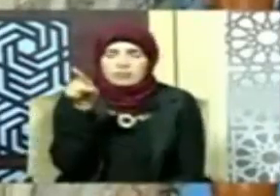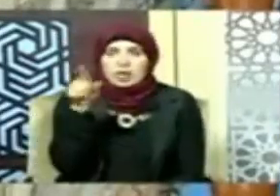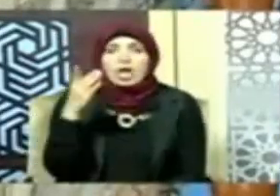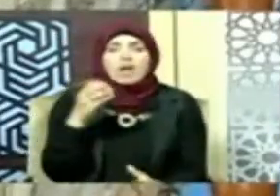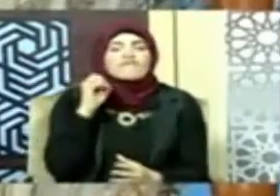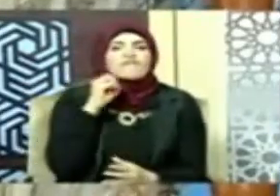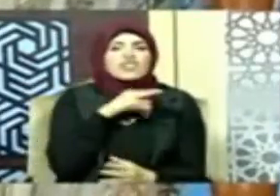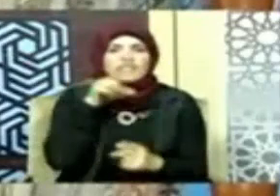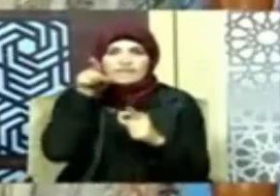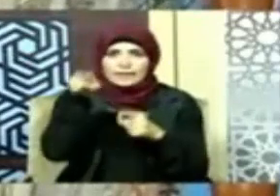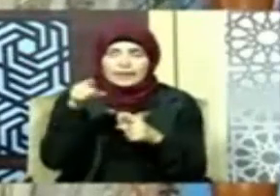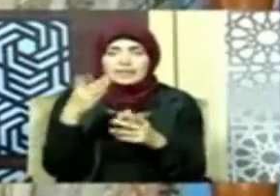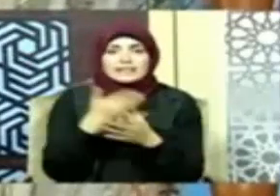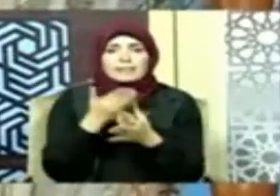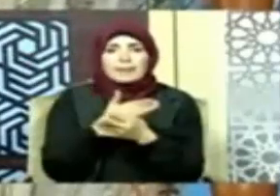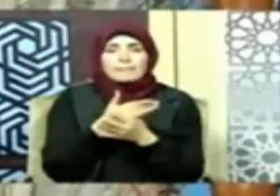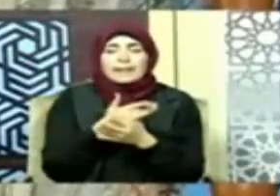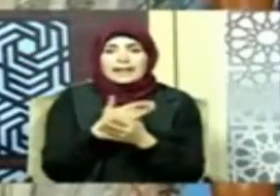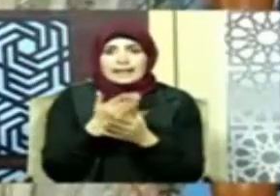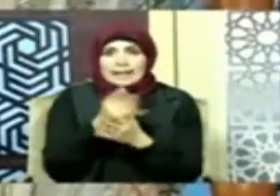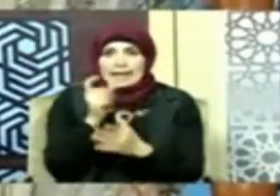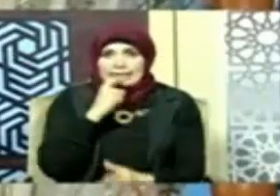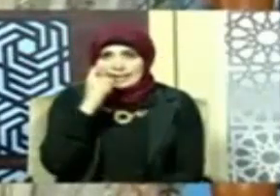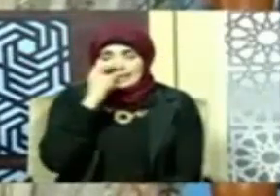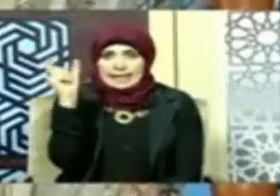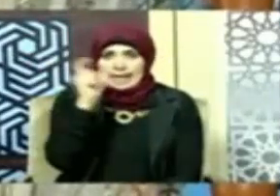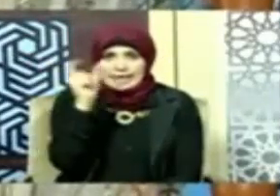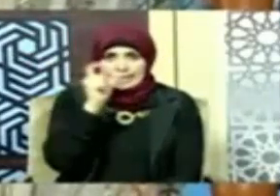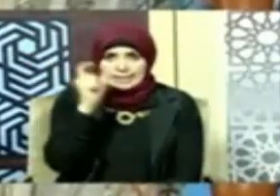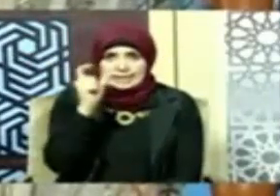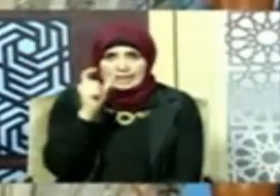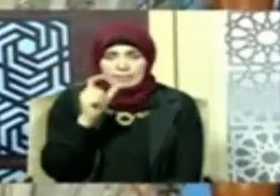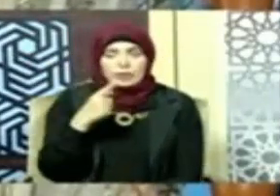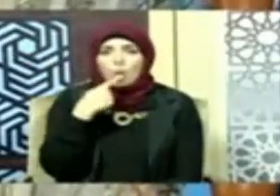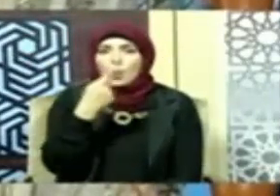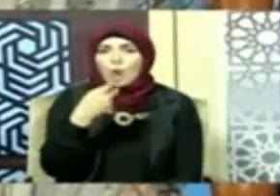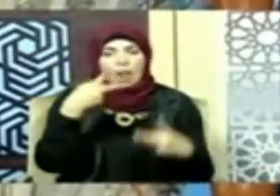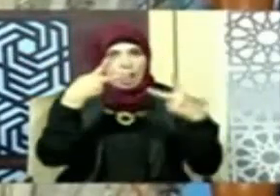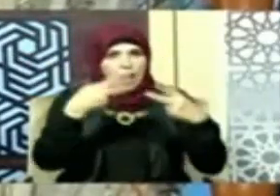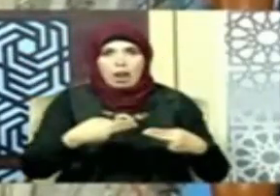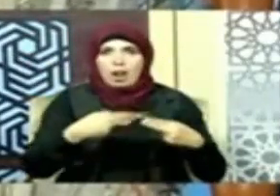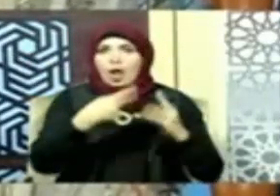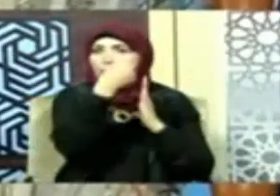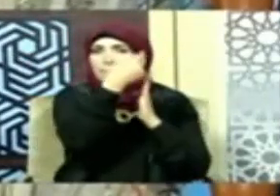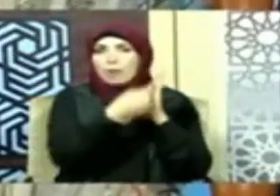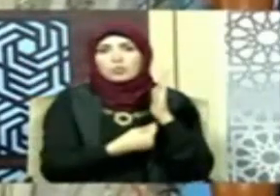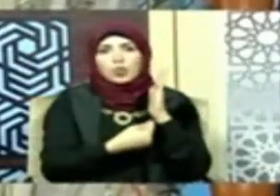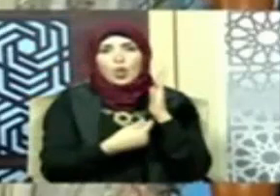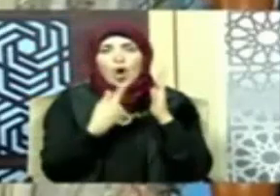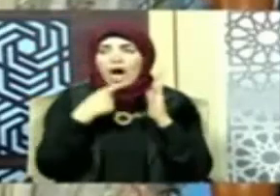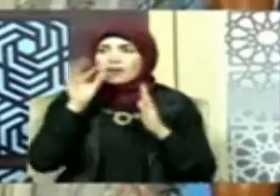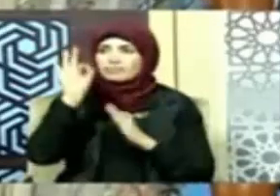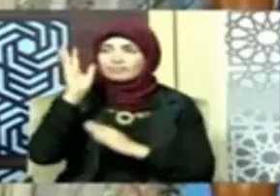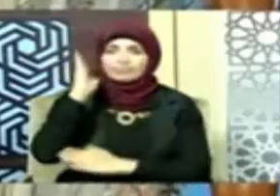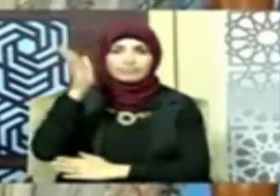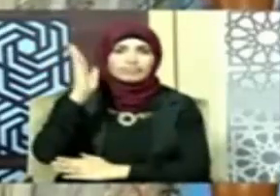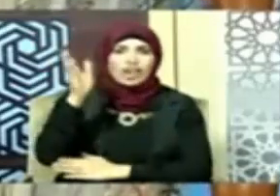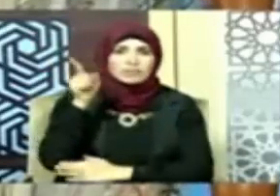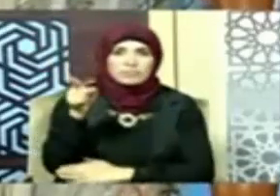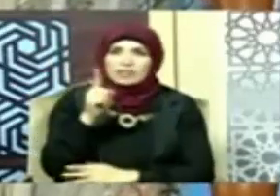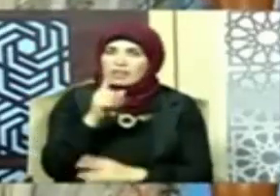لأن الإسلام نهانا عن الخوض في الأعراض وعن رمي الناس